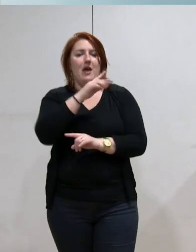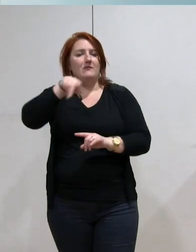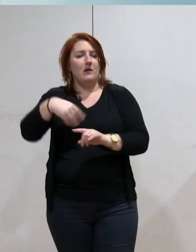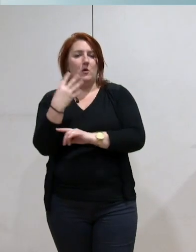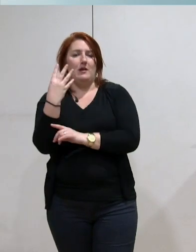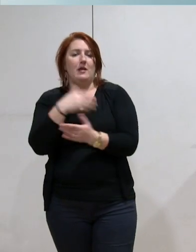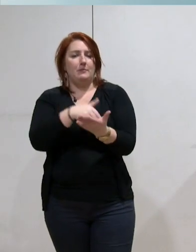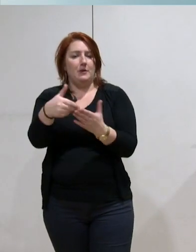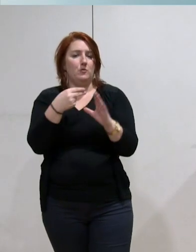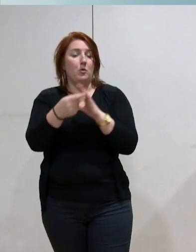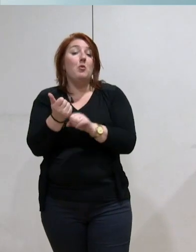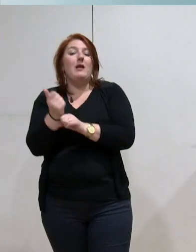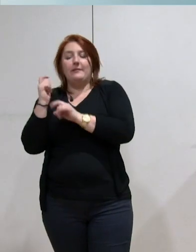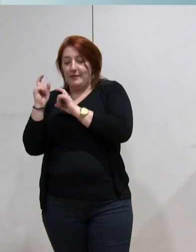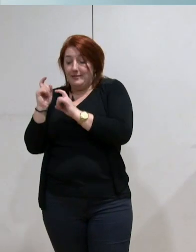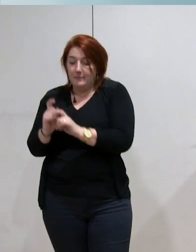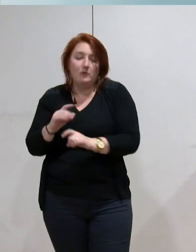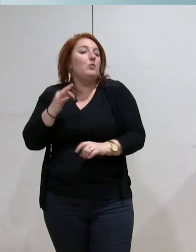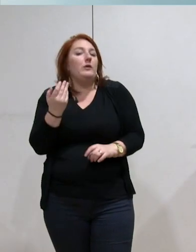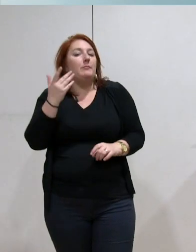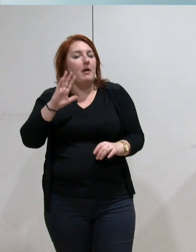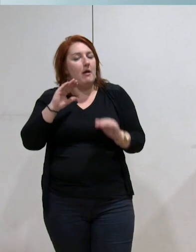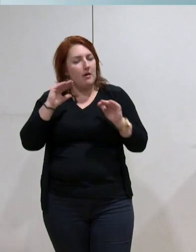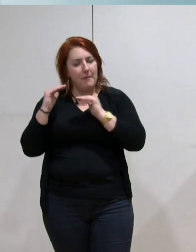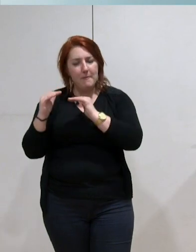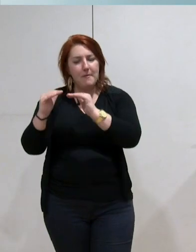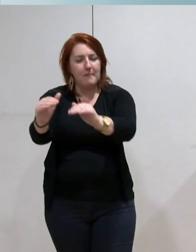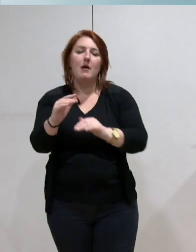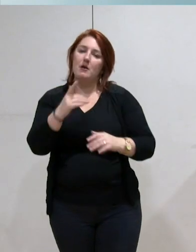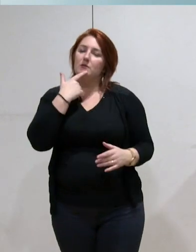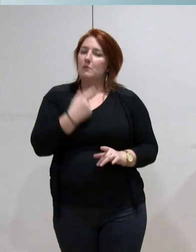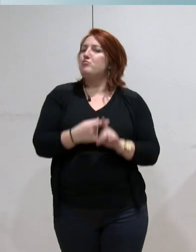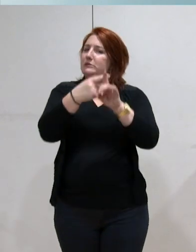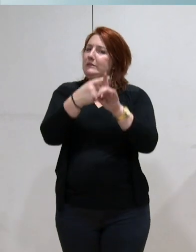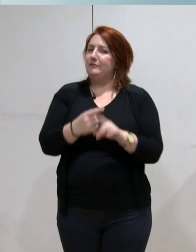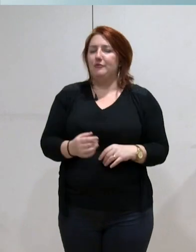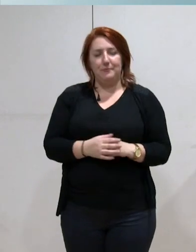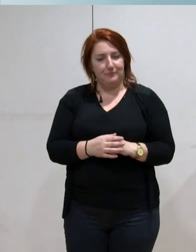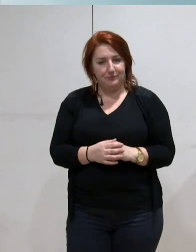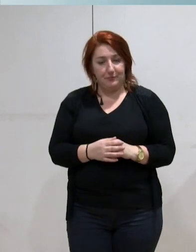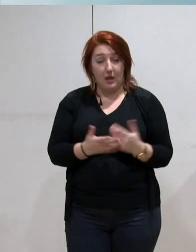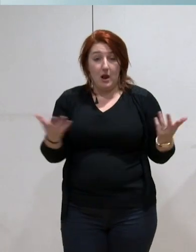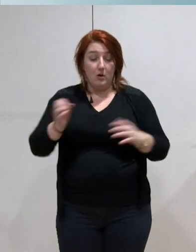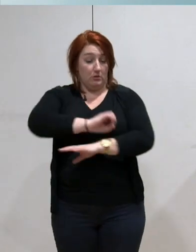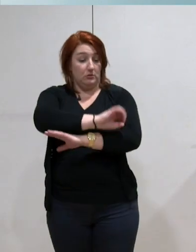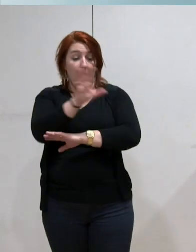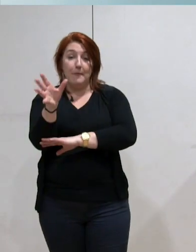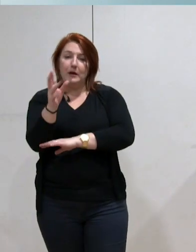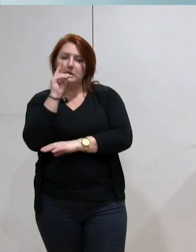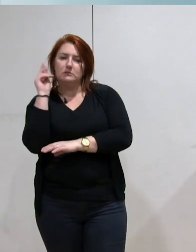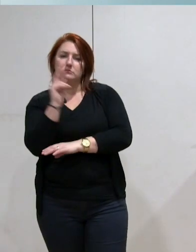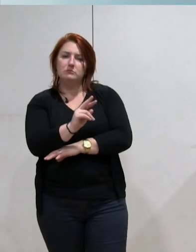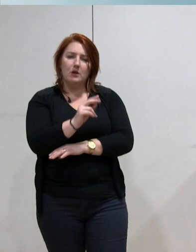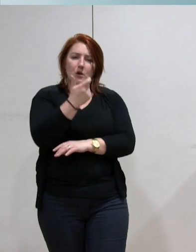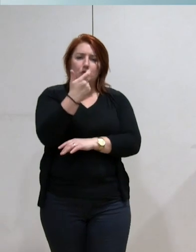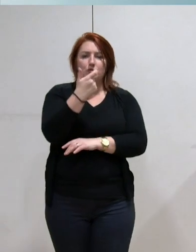diminué l'année dernière mais bon c'est déjà c'est déjà un signe positif alors dans la presse les deux élus en charge de ce